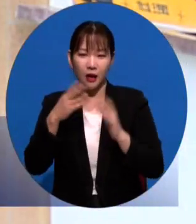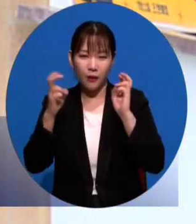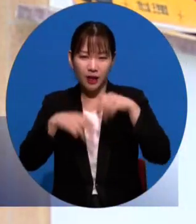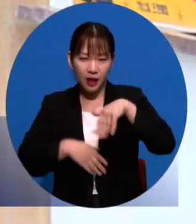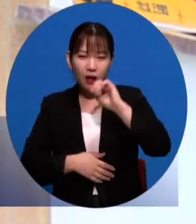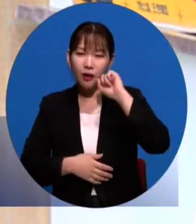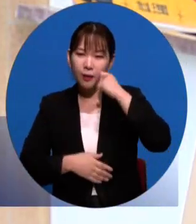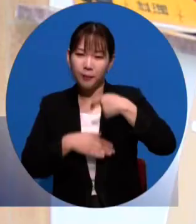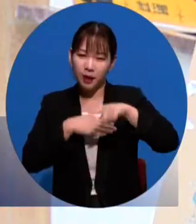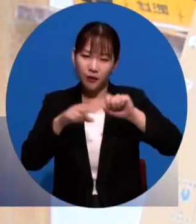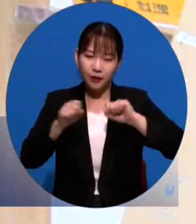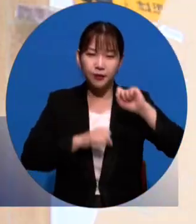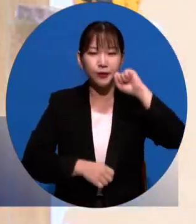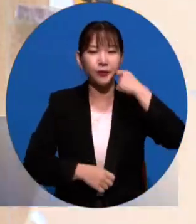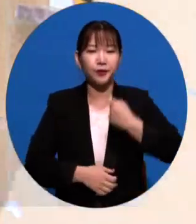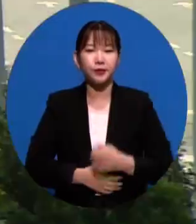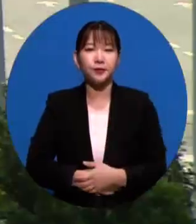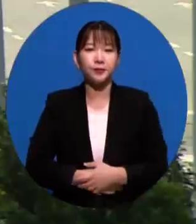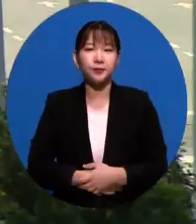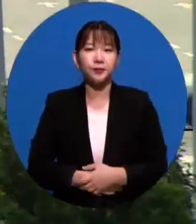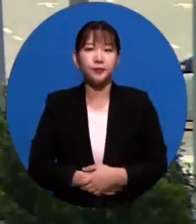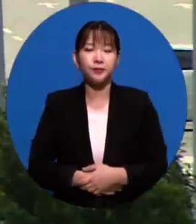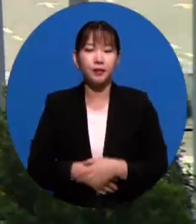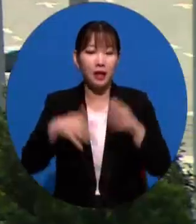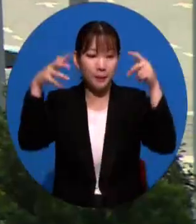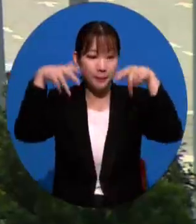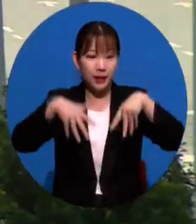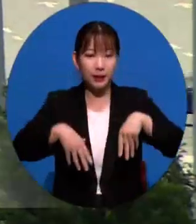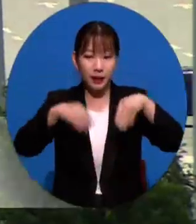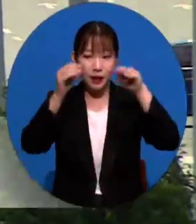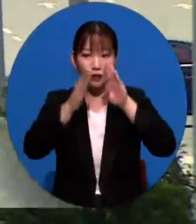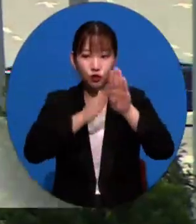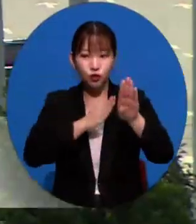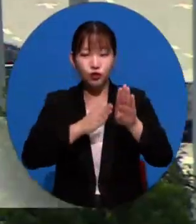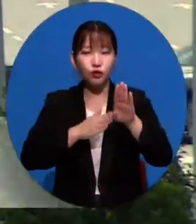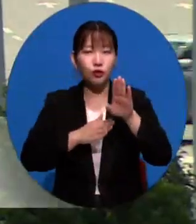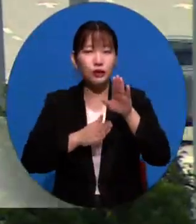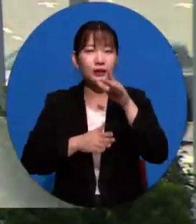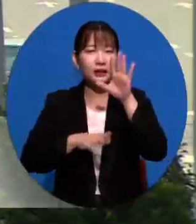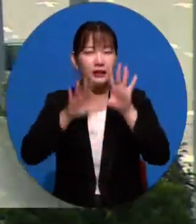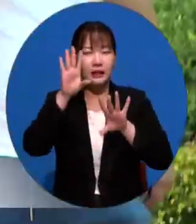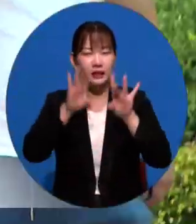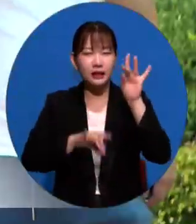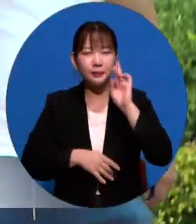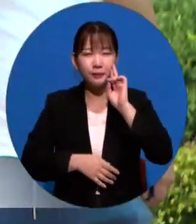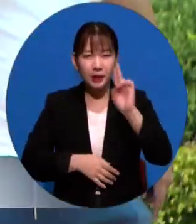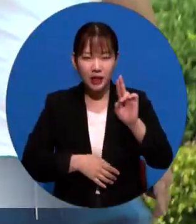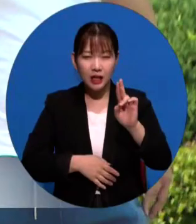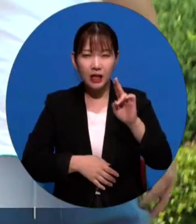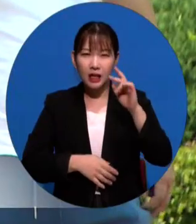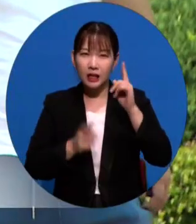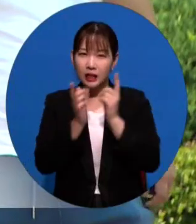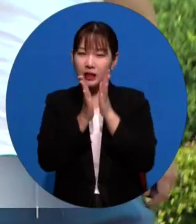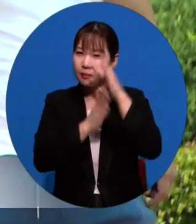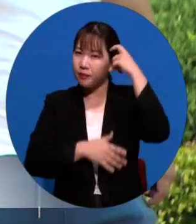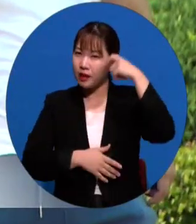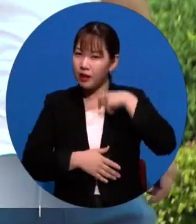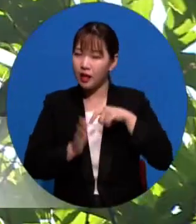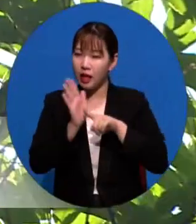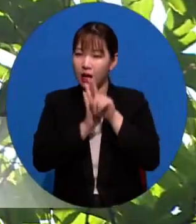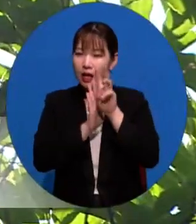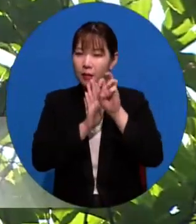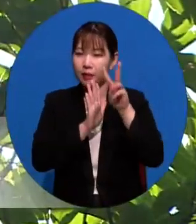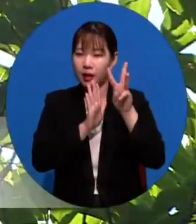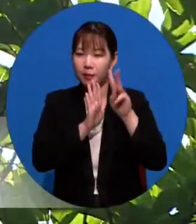어렵고 외부 활동도 좀 어려움이 있어요. 비가 그친 뒤에는 당분간 높은 습도가 더해져 체감 온도가 33도 이상